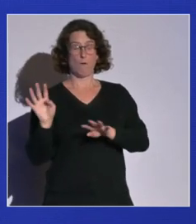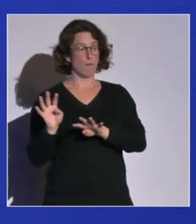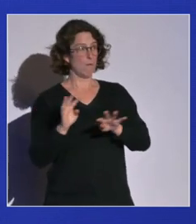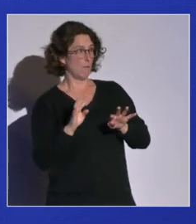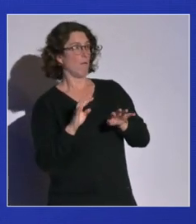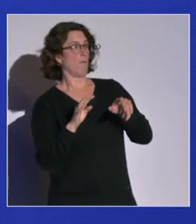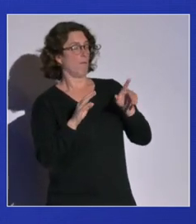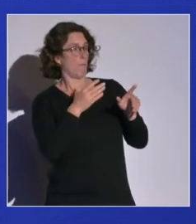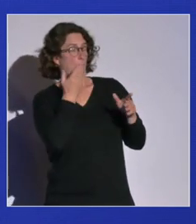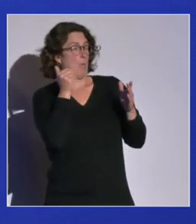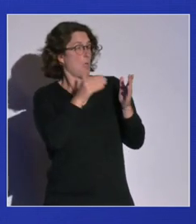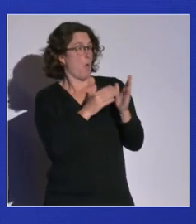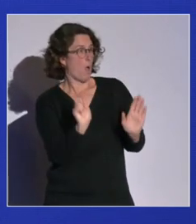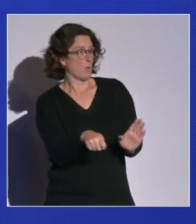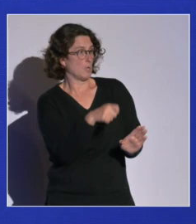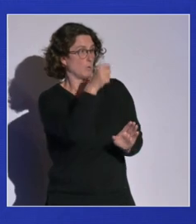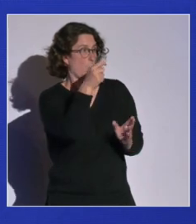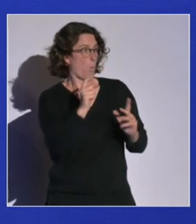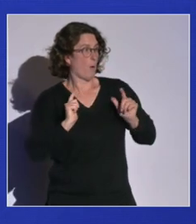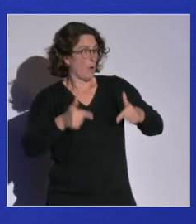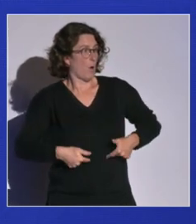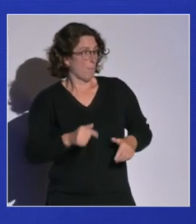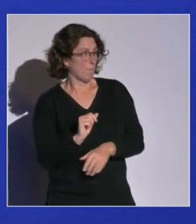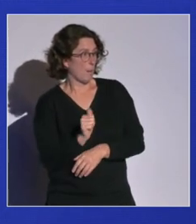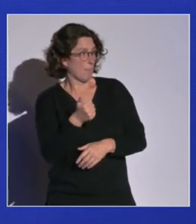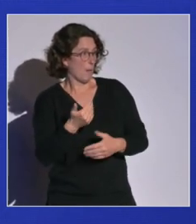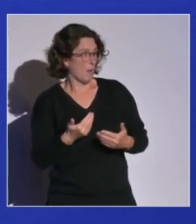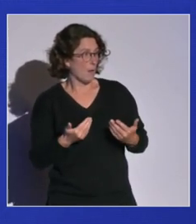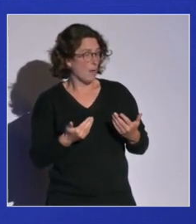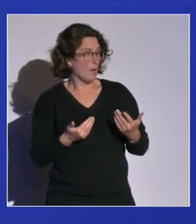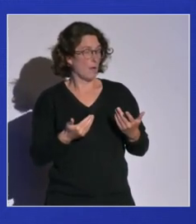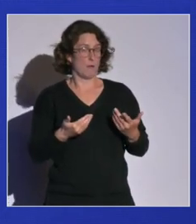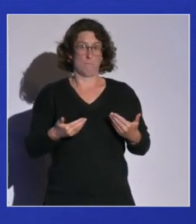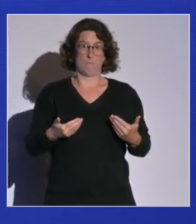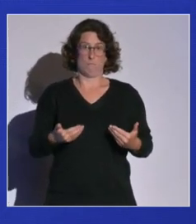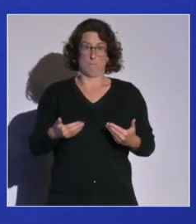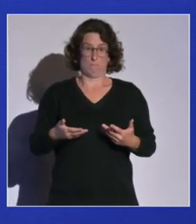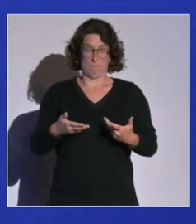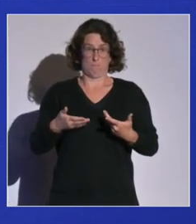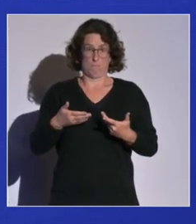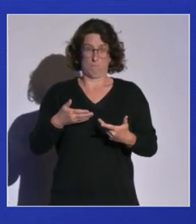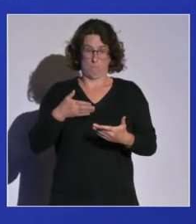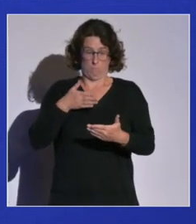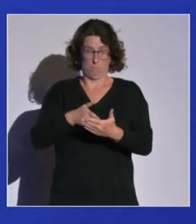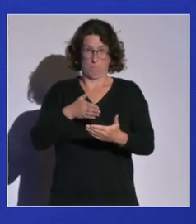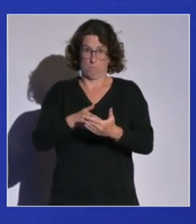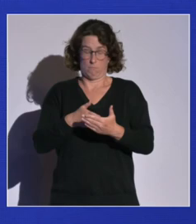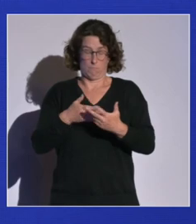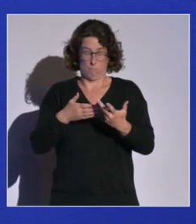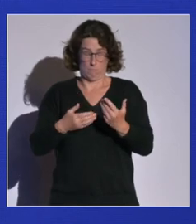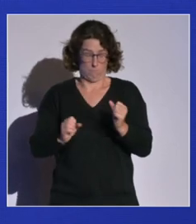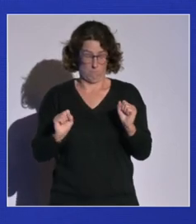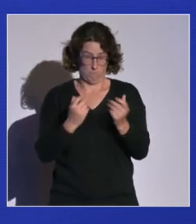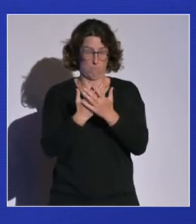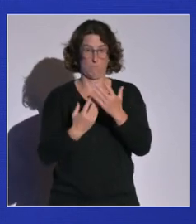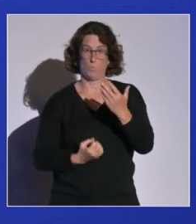primaire, que ce pays-là rencontre des difficultés qui sont inédites. Quand vous constatez